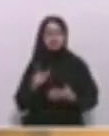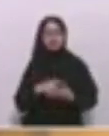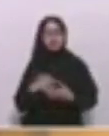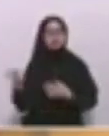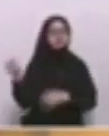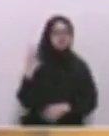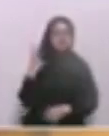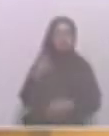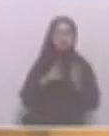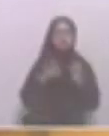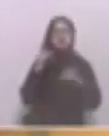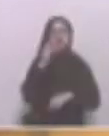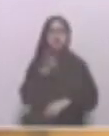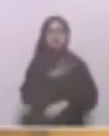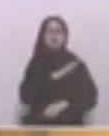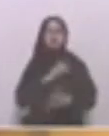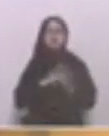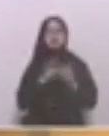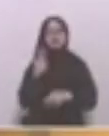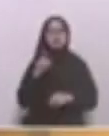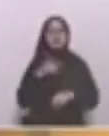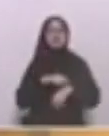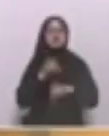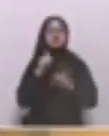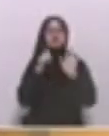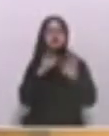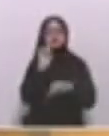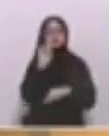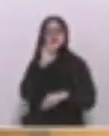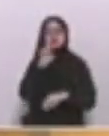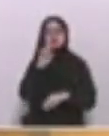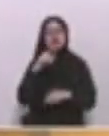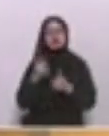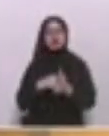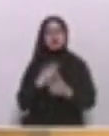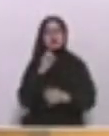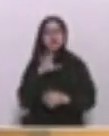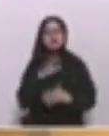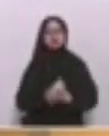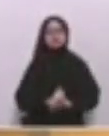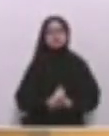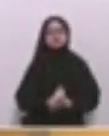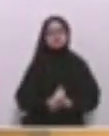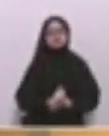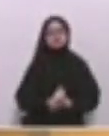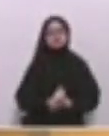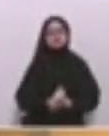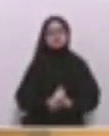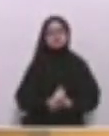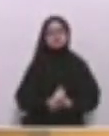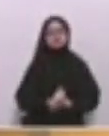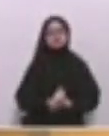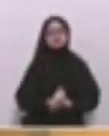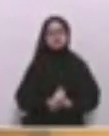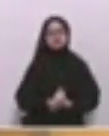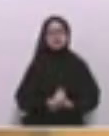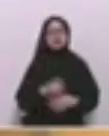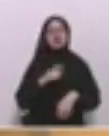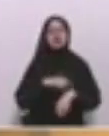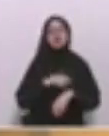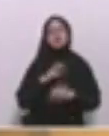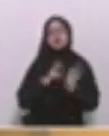4 untuk menanggapi waktunya 60 detik dimulai dari Berbicara baik Berbicara masalah pajak